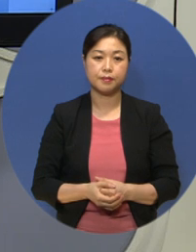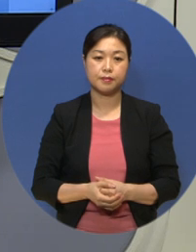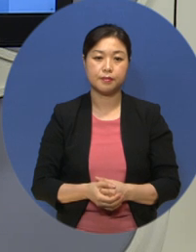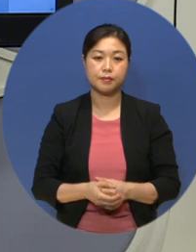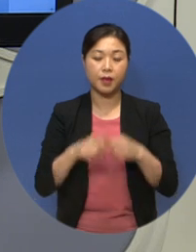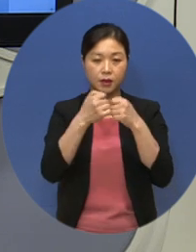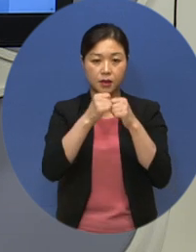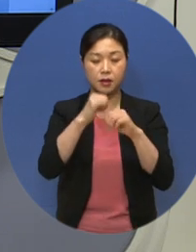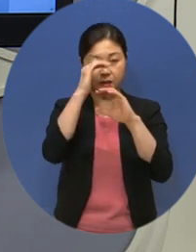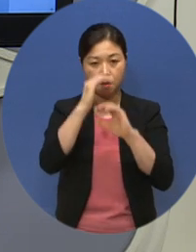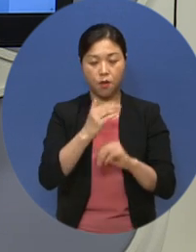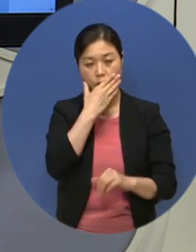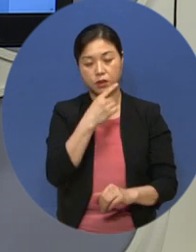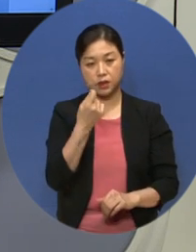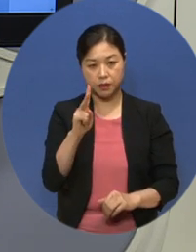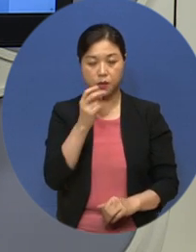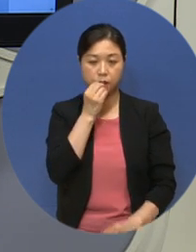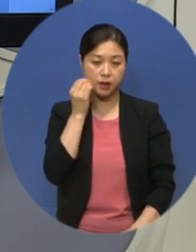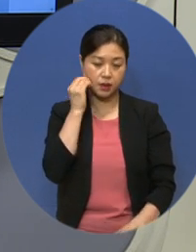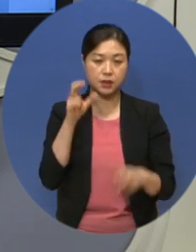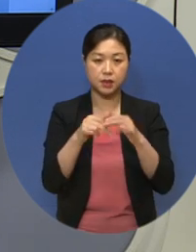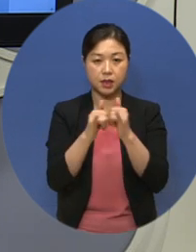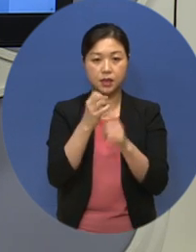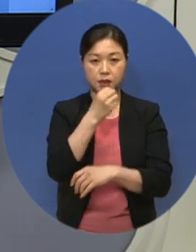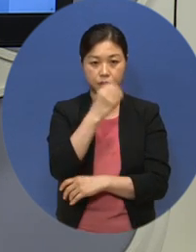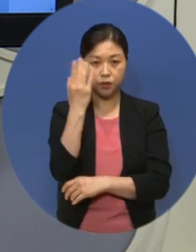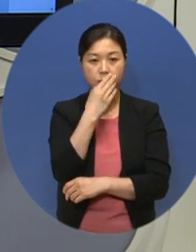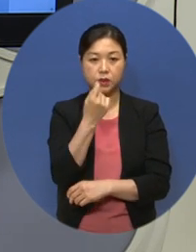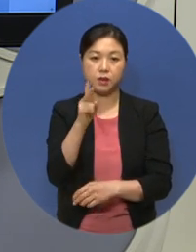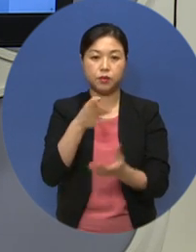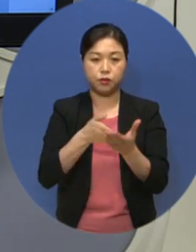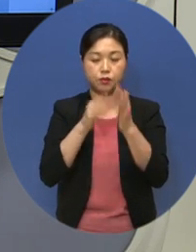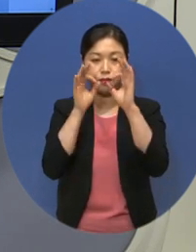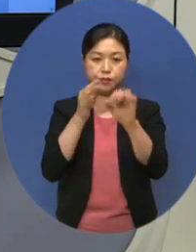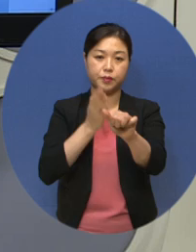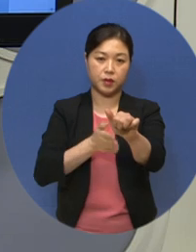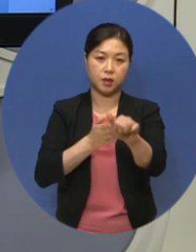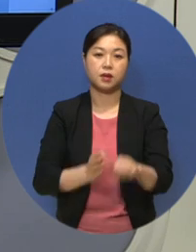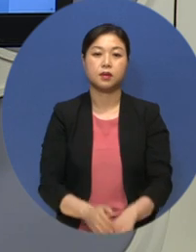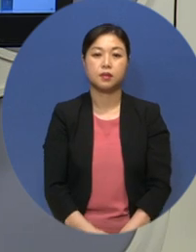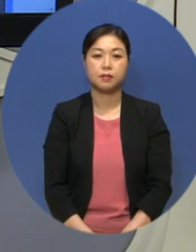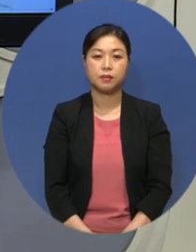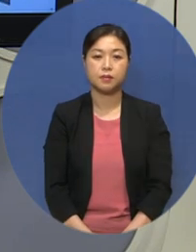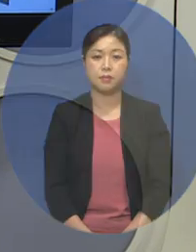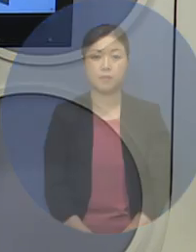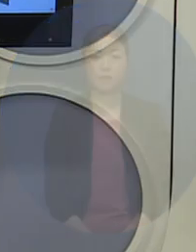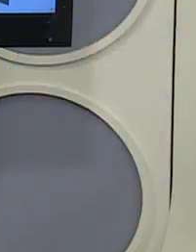이밖에 자세한 사항은 외 편 우소 홈페이지와 장애인 신문 복지 tv 뉴스를 통해 확인할 수 있습니다